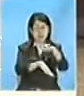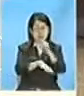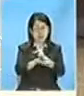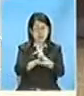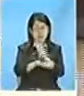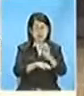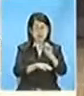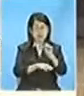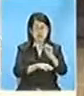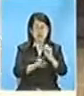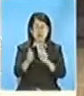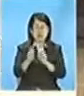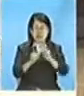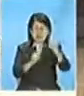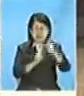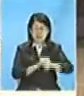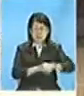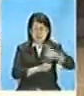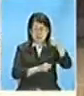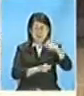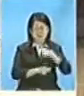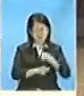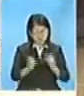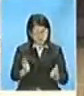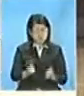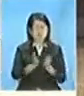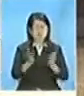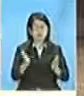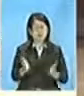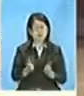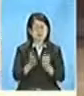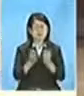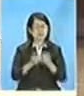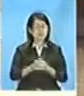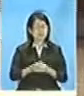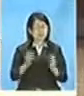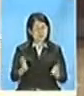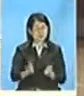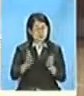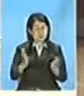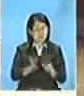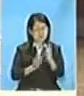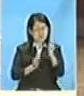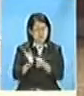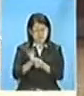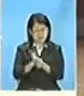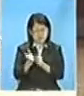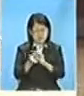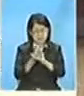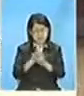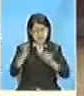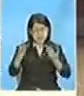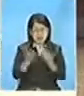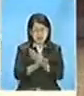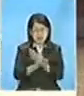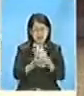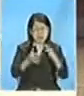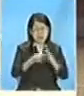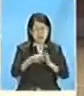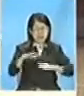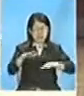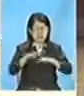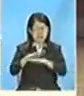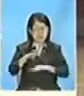หนึ่งจะพยายามผลักดันให้มีการปรับปรุงฐานข้อมูลเกี่ยวกับร่างกฎหมายต่